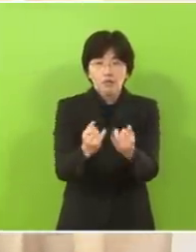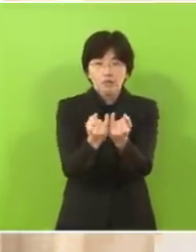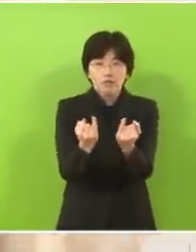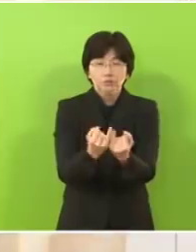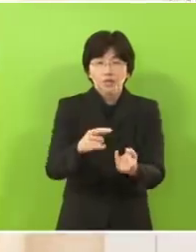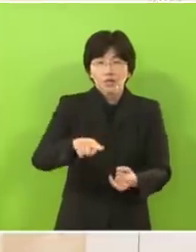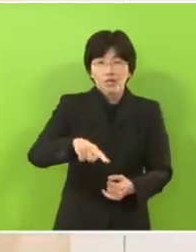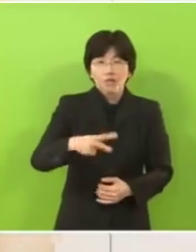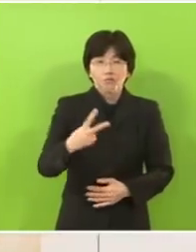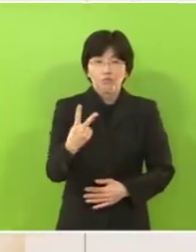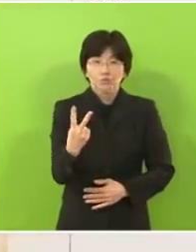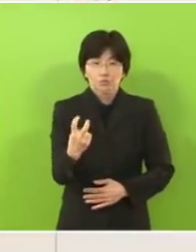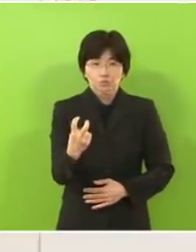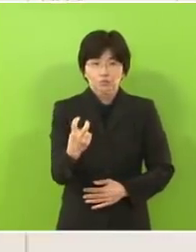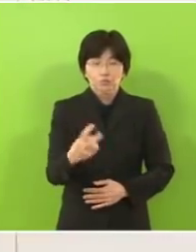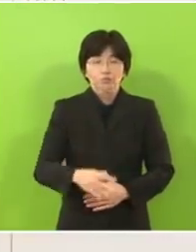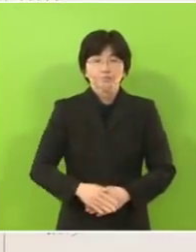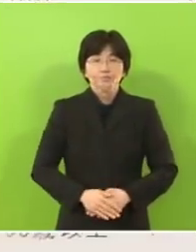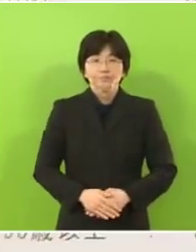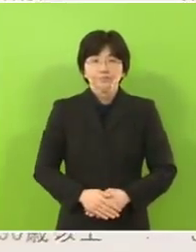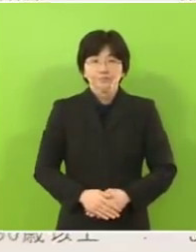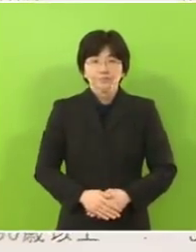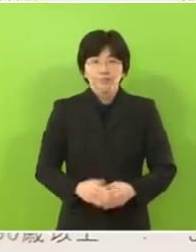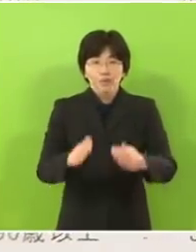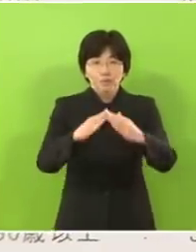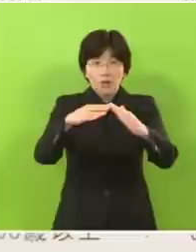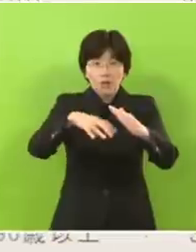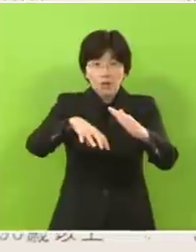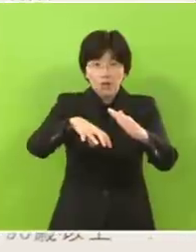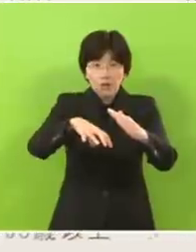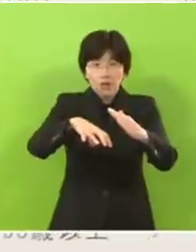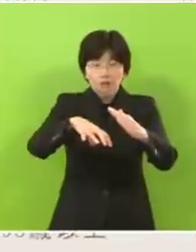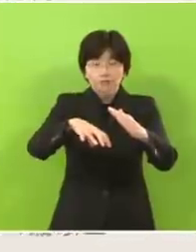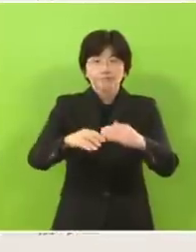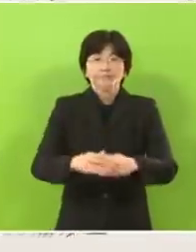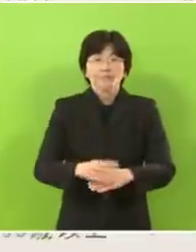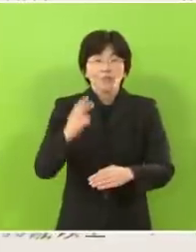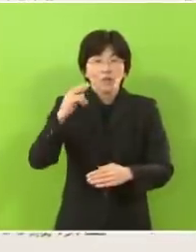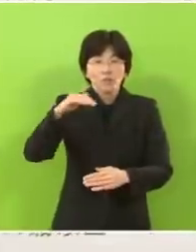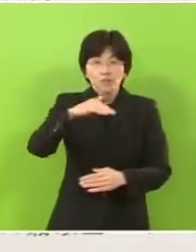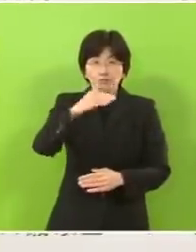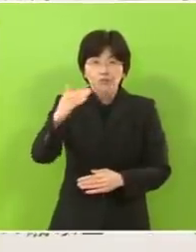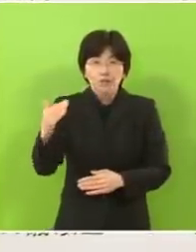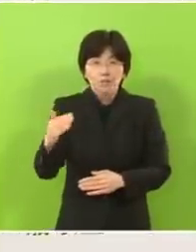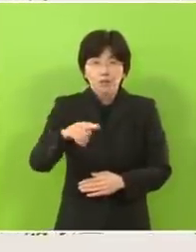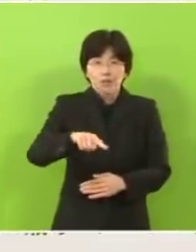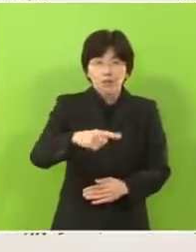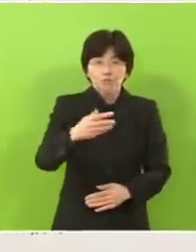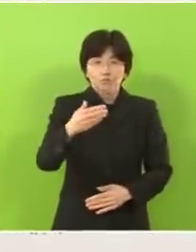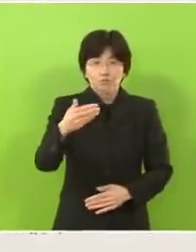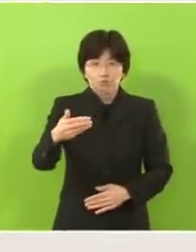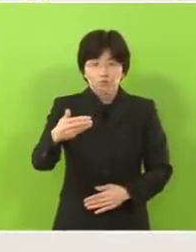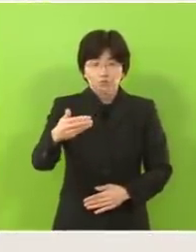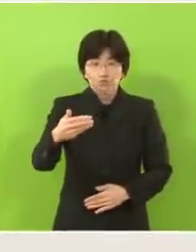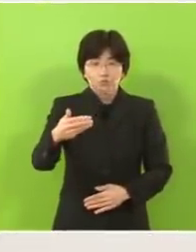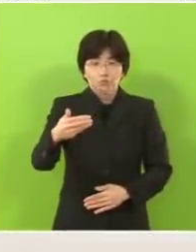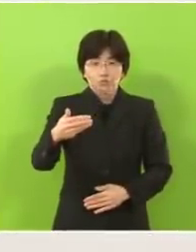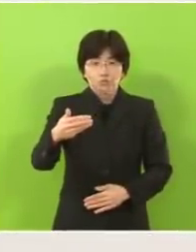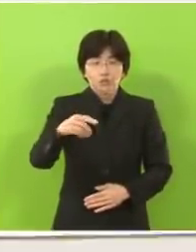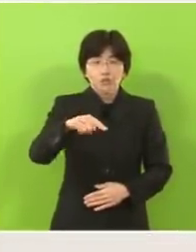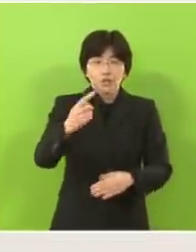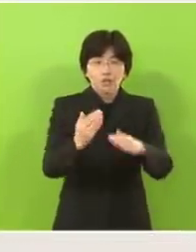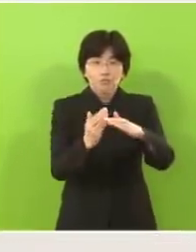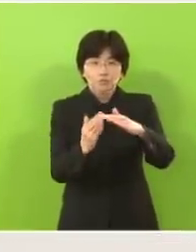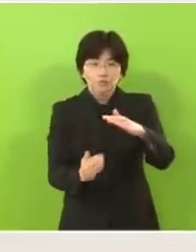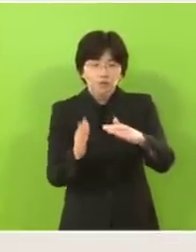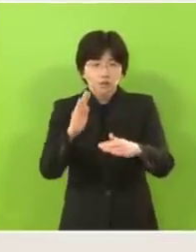120名でございました居住地ではへ松山市が109名なかなか100名を